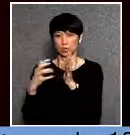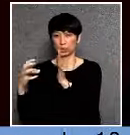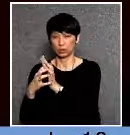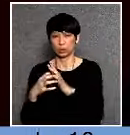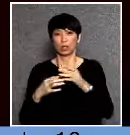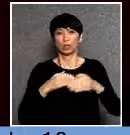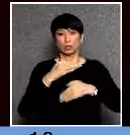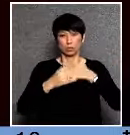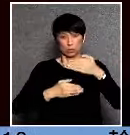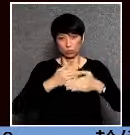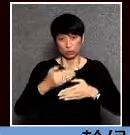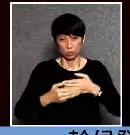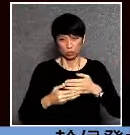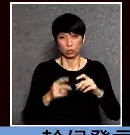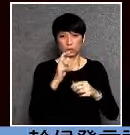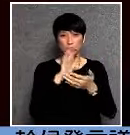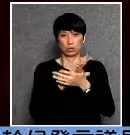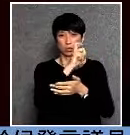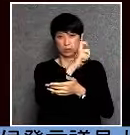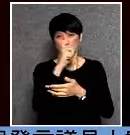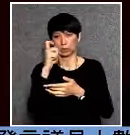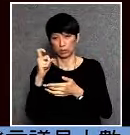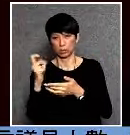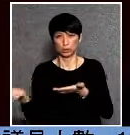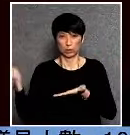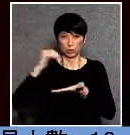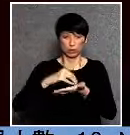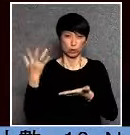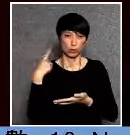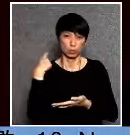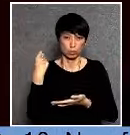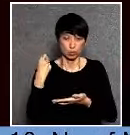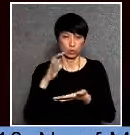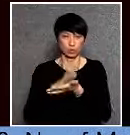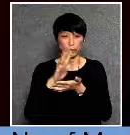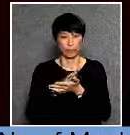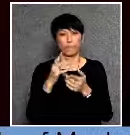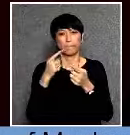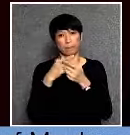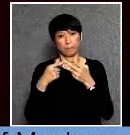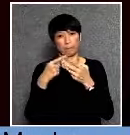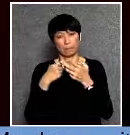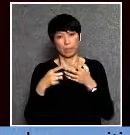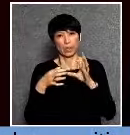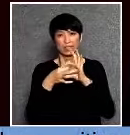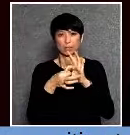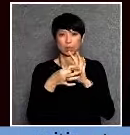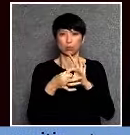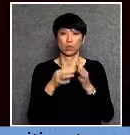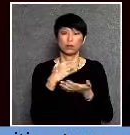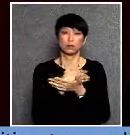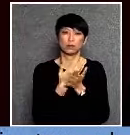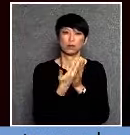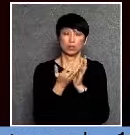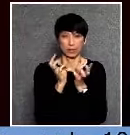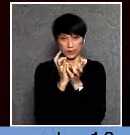脈，由99年到最近這十幾年的相關的細